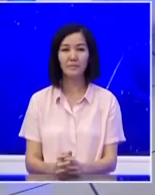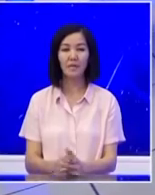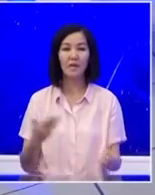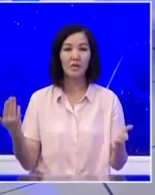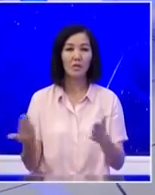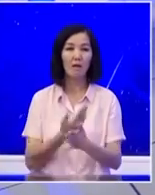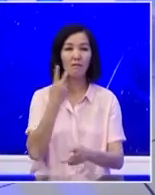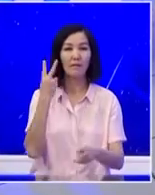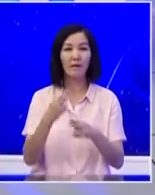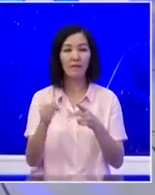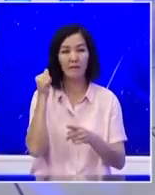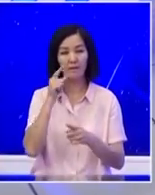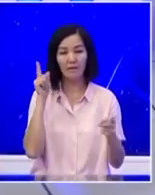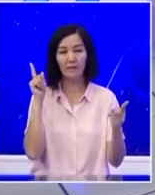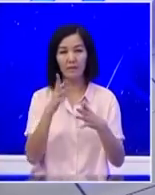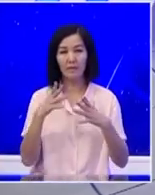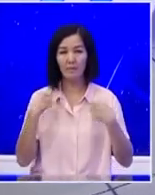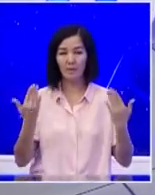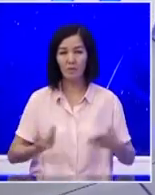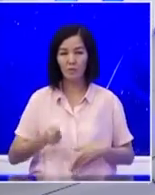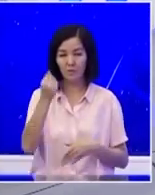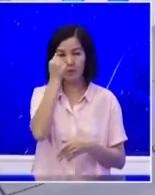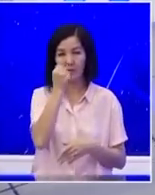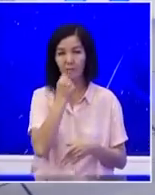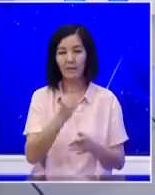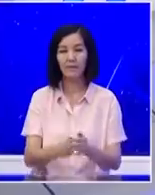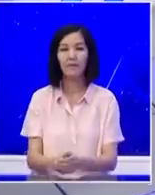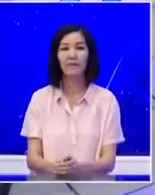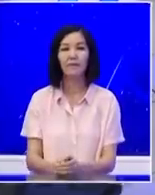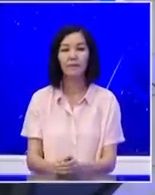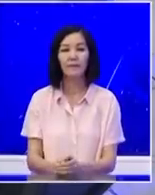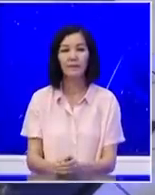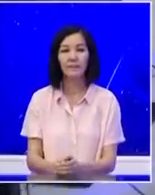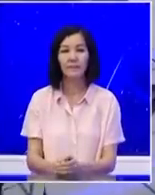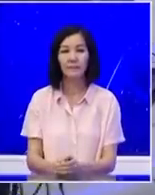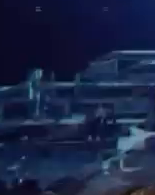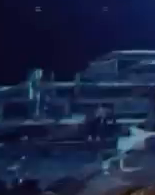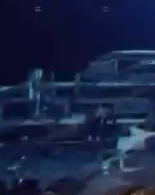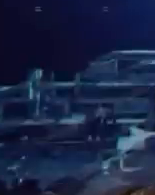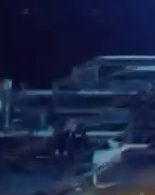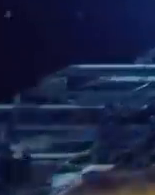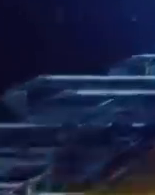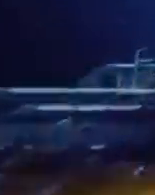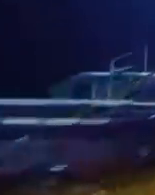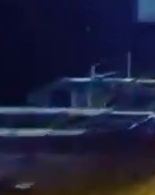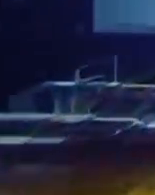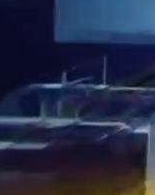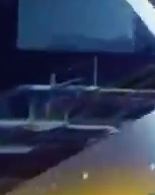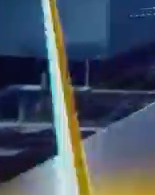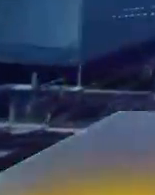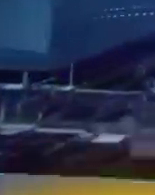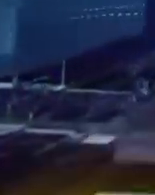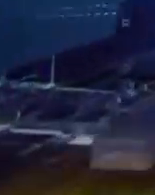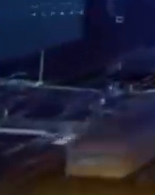Бүгінге келіп түскен ақпараттар легі осындай. Назарларыңызға рахмет. Амандықта жүздескенше.